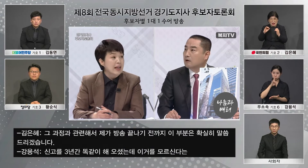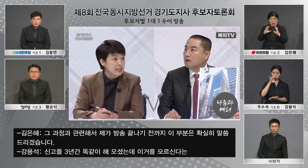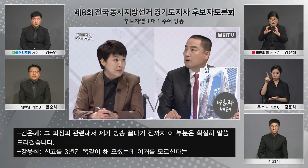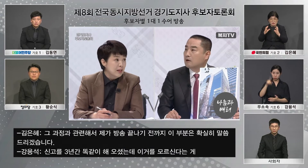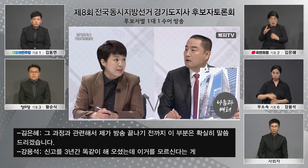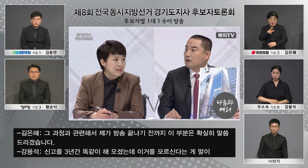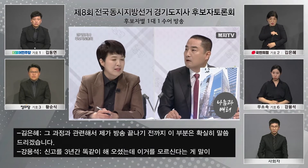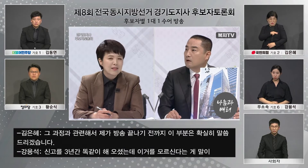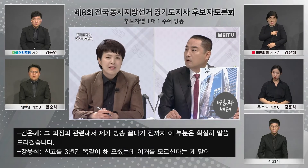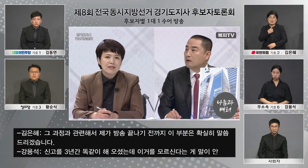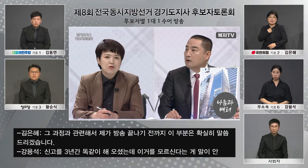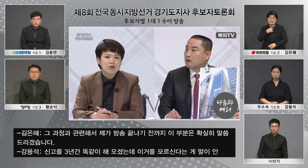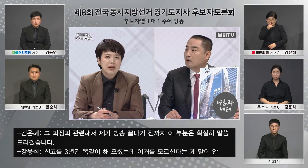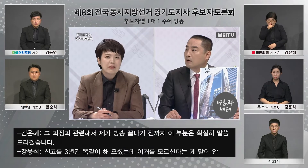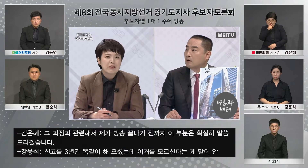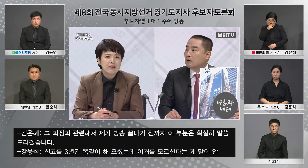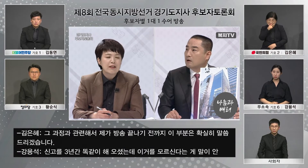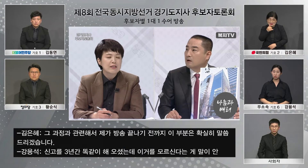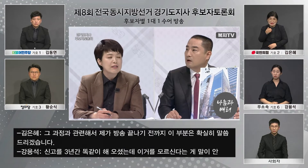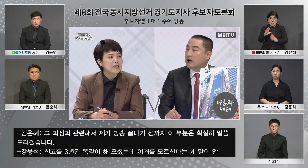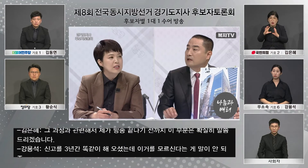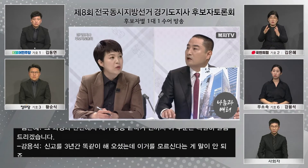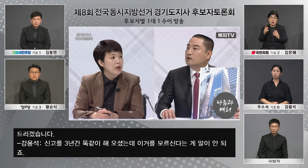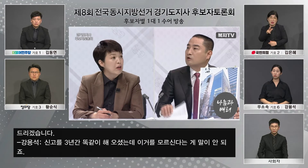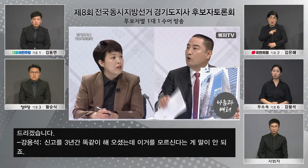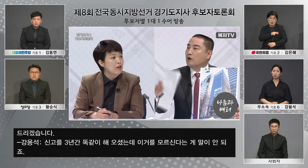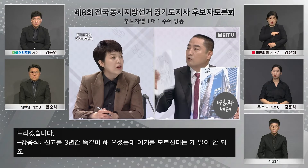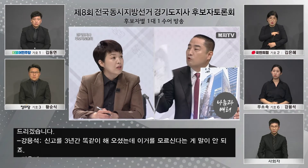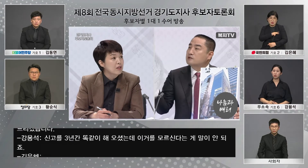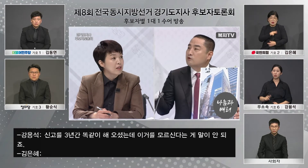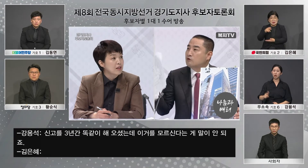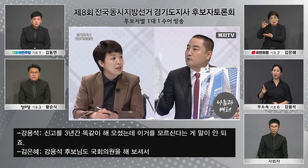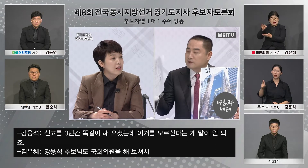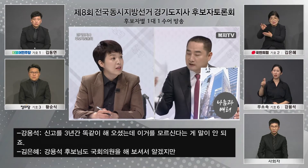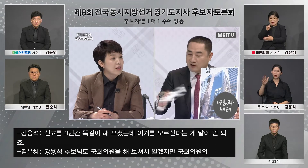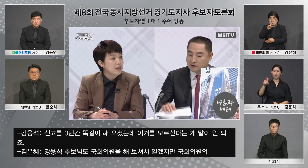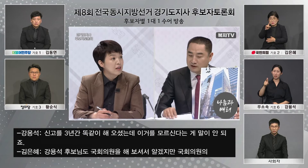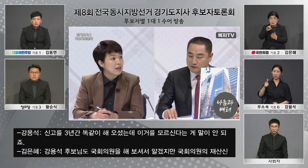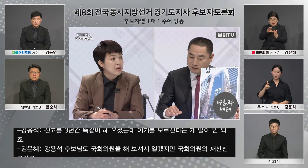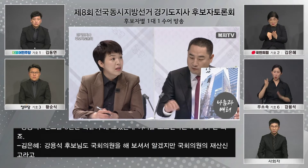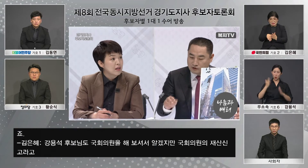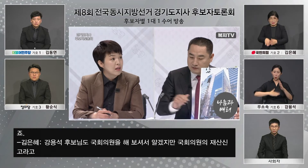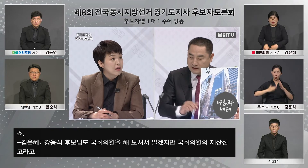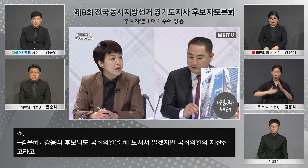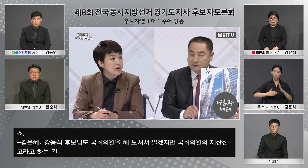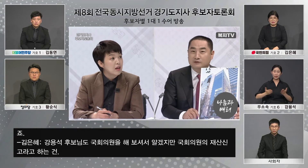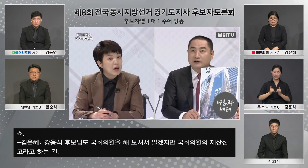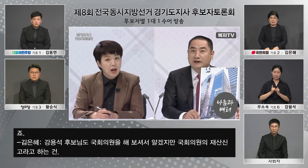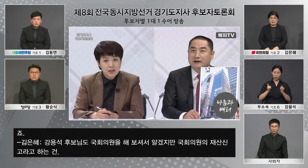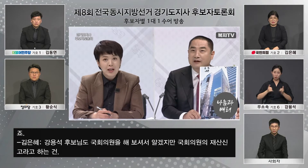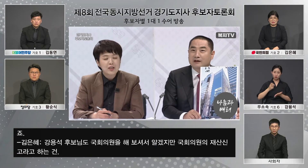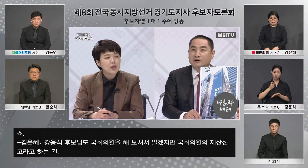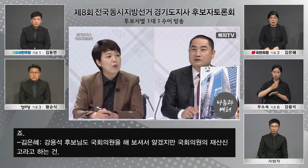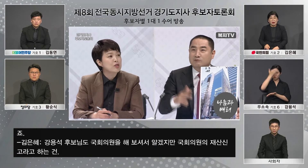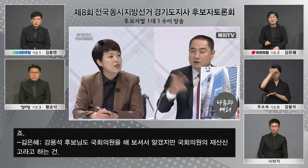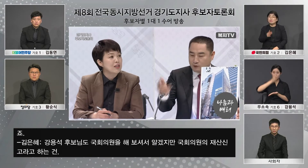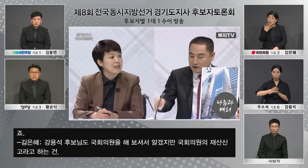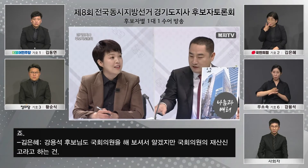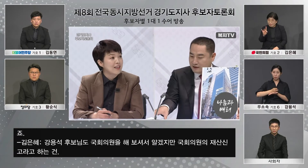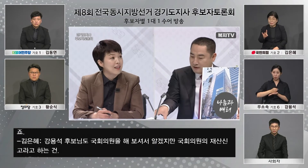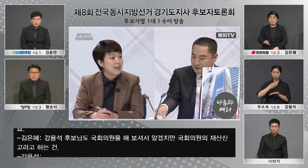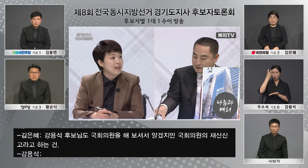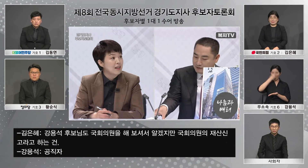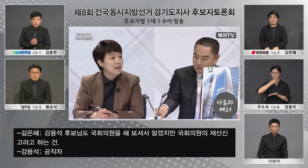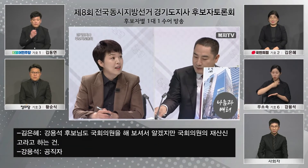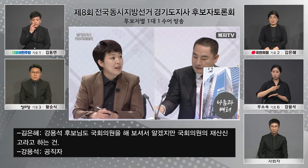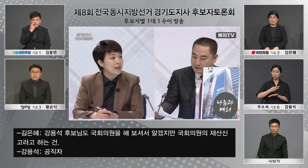해보셔서 알겠지만 국회의원의 재산 신고라고 하는 건 공직자윤리법상 당연히 이건 검증받아야 되는 건데 아니, 당연히 이걸 검증을- 3년